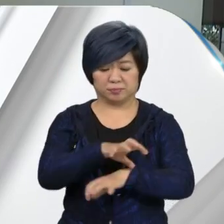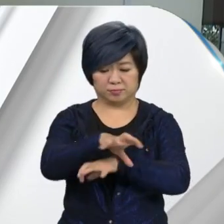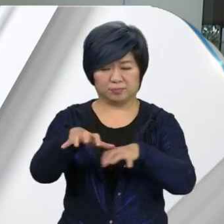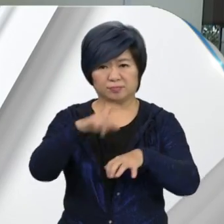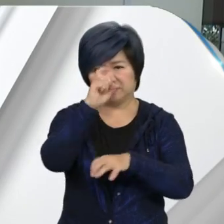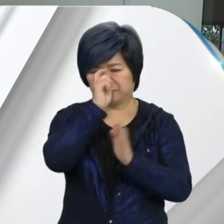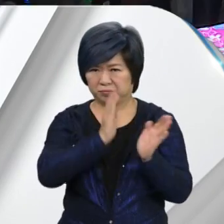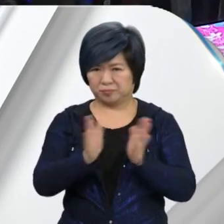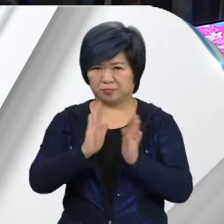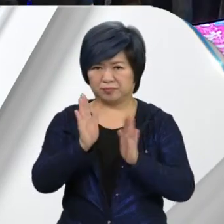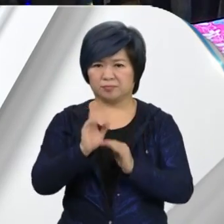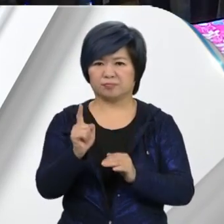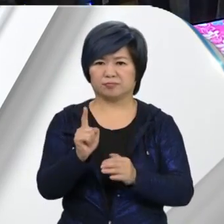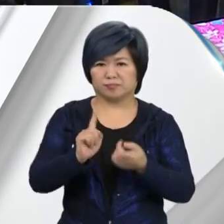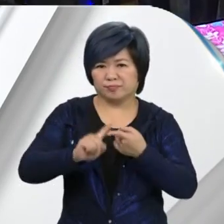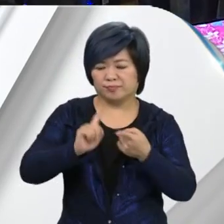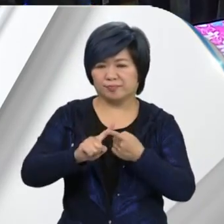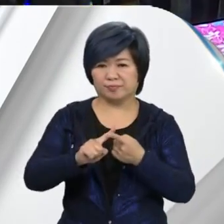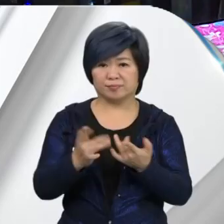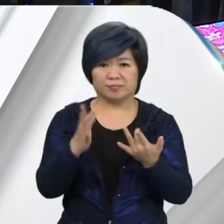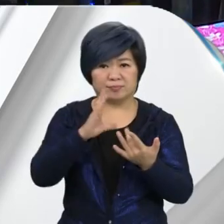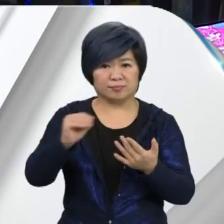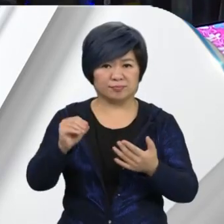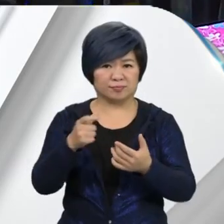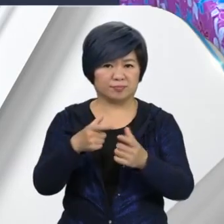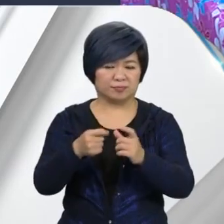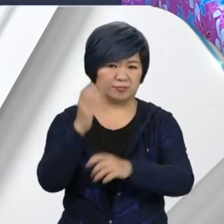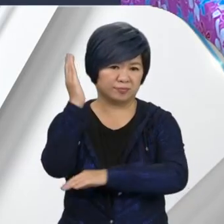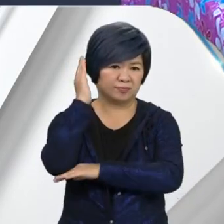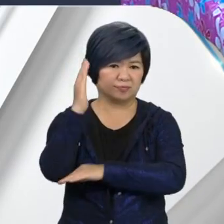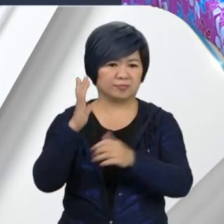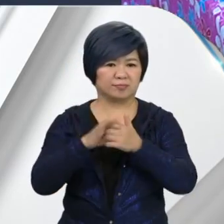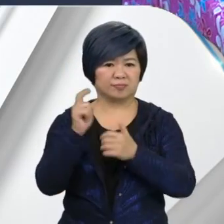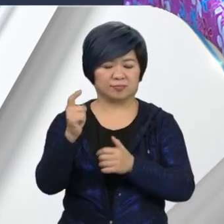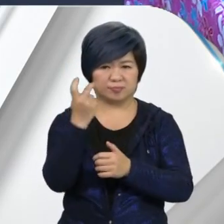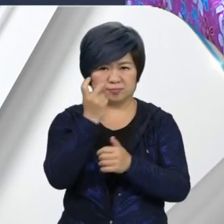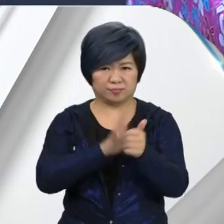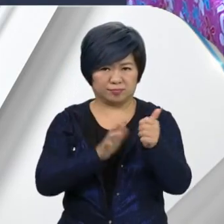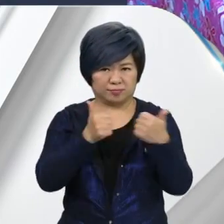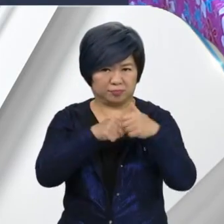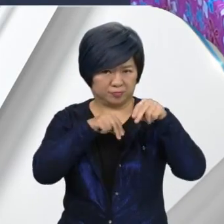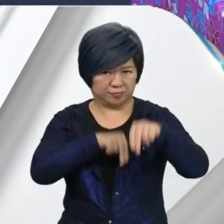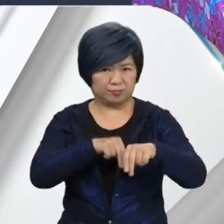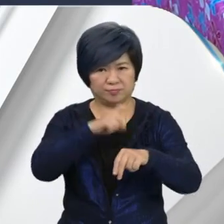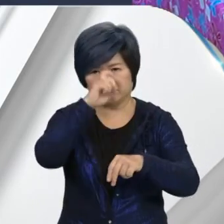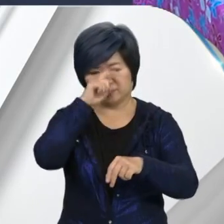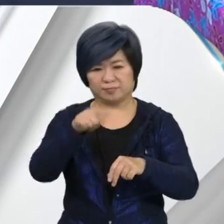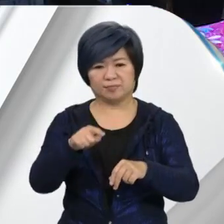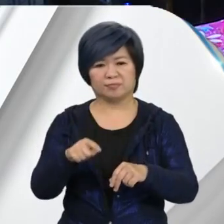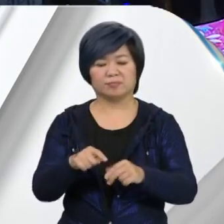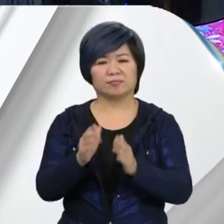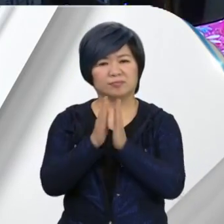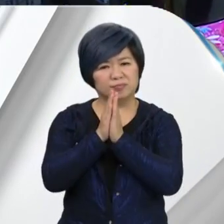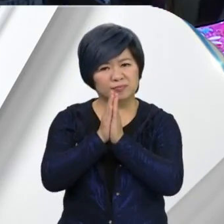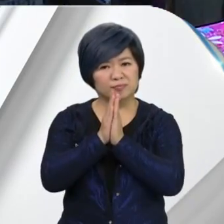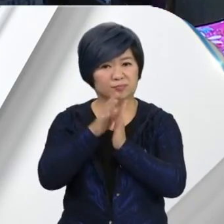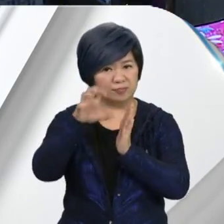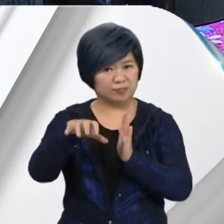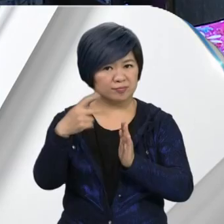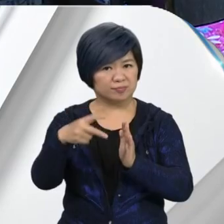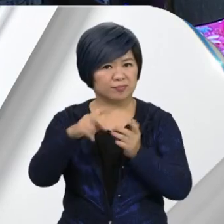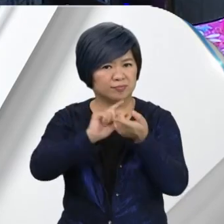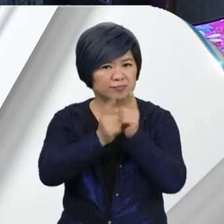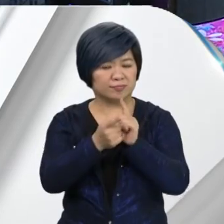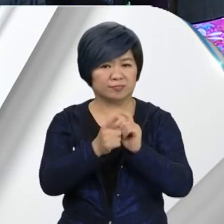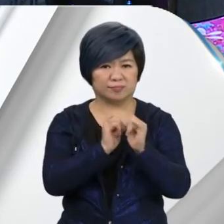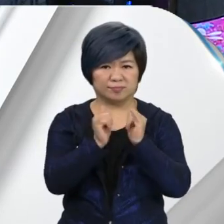妥善的管理使用，草顿镇工作由移民庙管理部长会签约，希望移民庙不单成为信仰中心，也做得变作彩